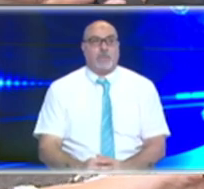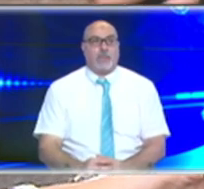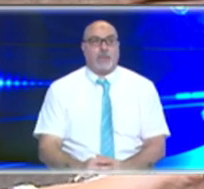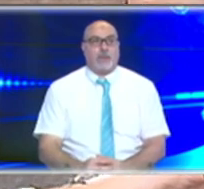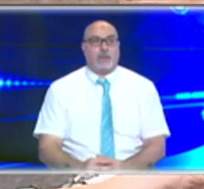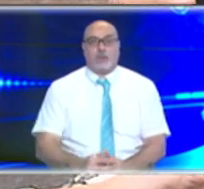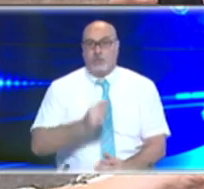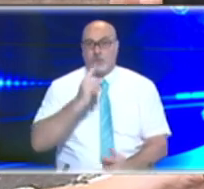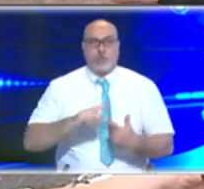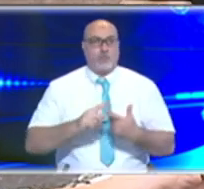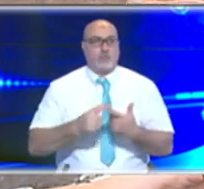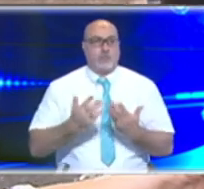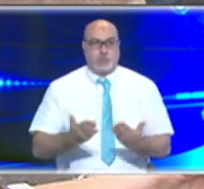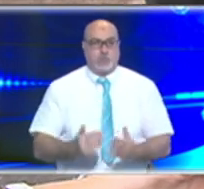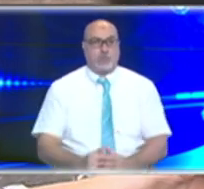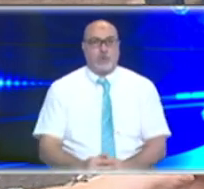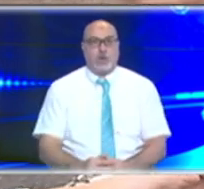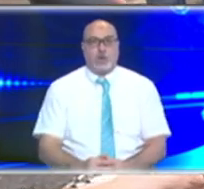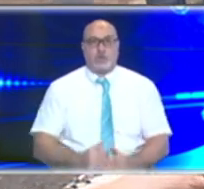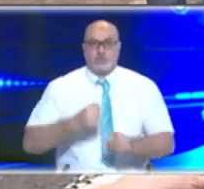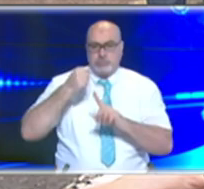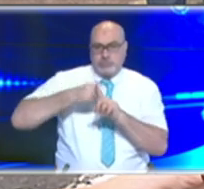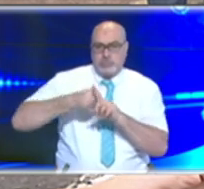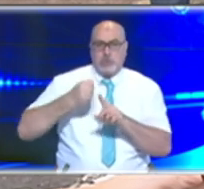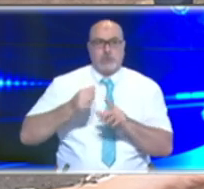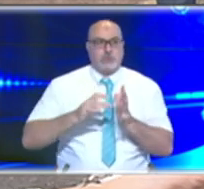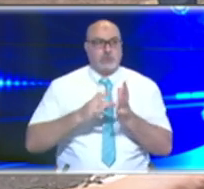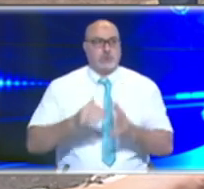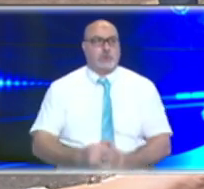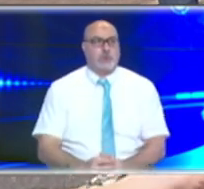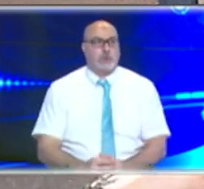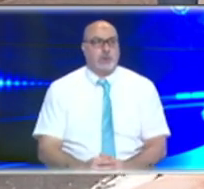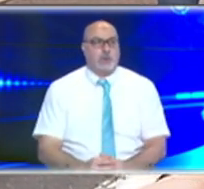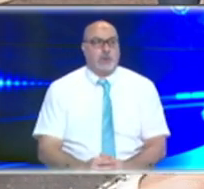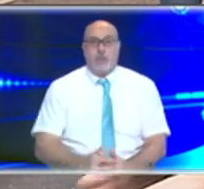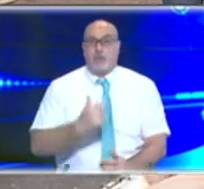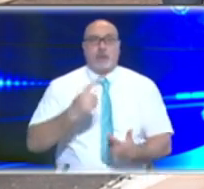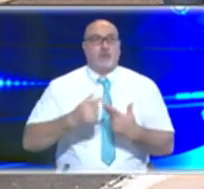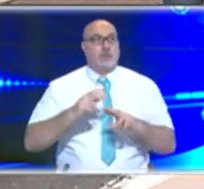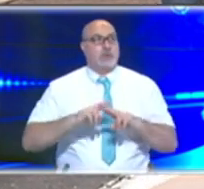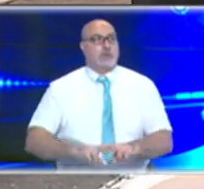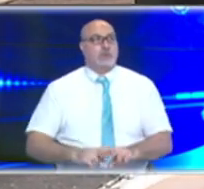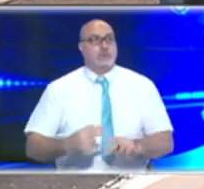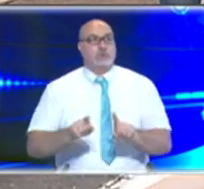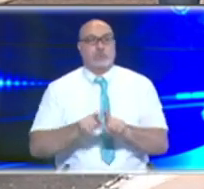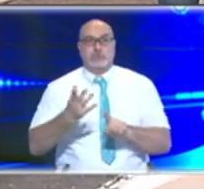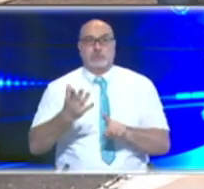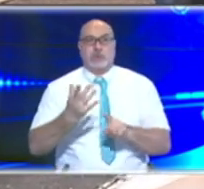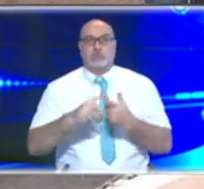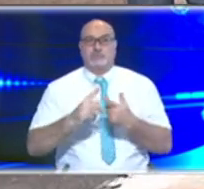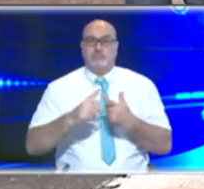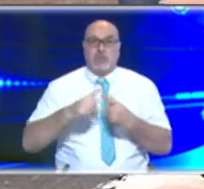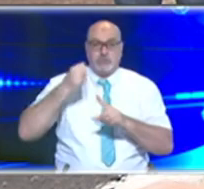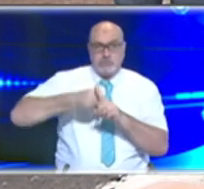الناس، والحكومه على كل حال تبذل مجهود مش ما تبذلش، ولكن الناس اللي هما في الميدان على كل حال يقلوا من شان